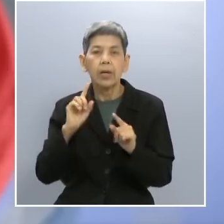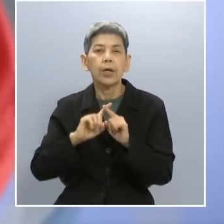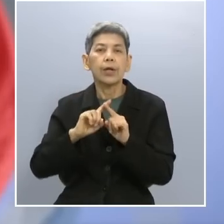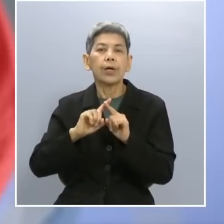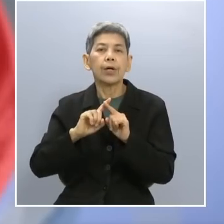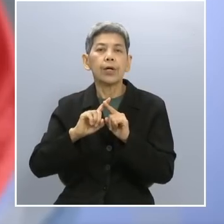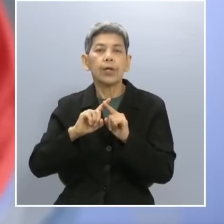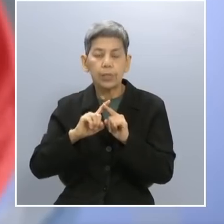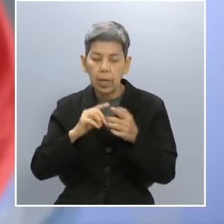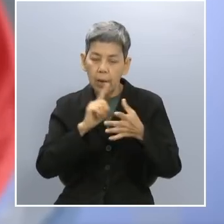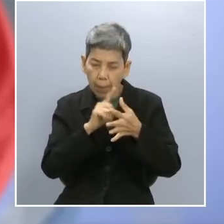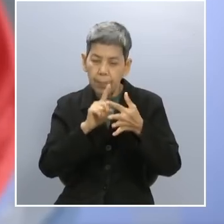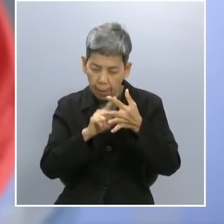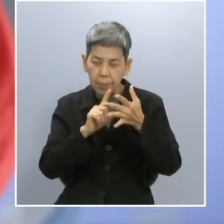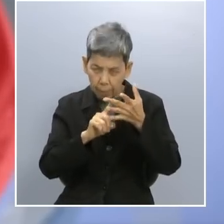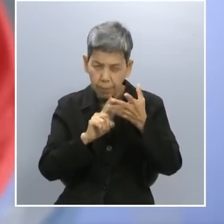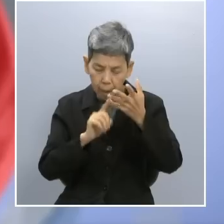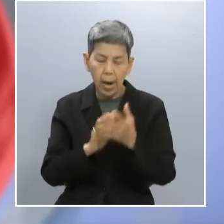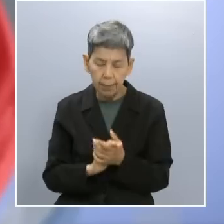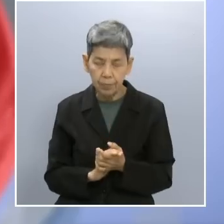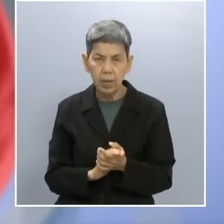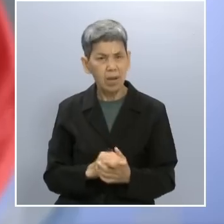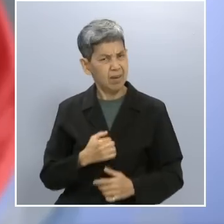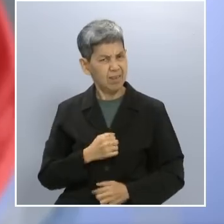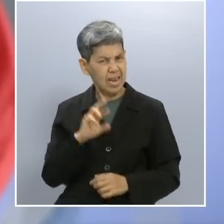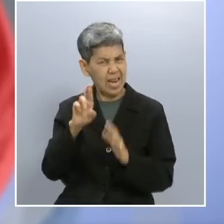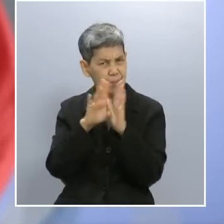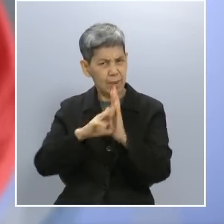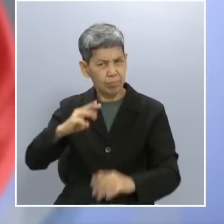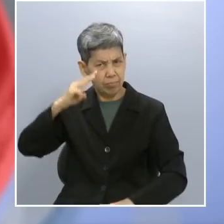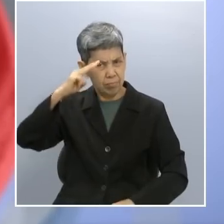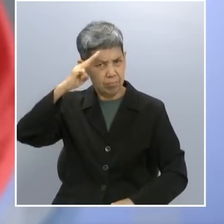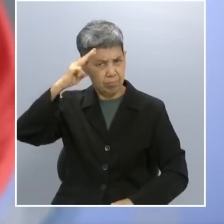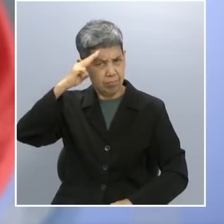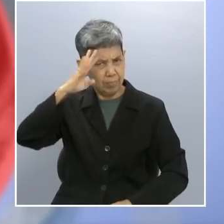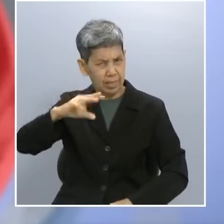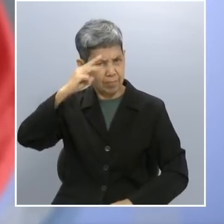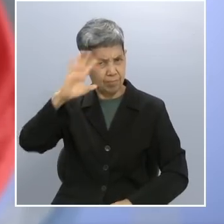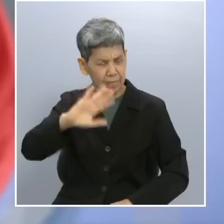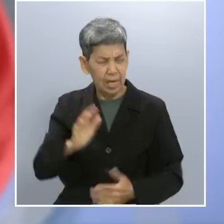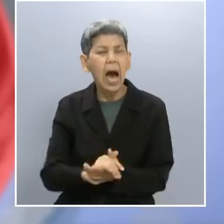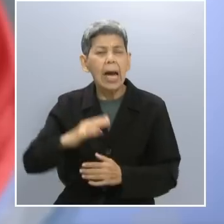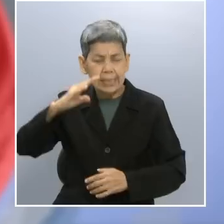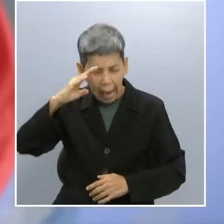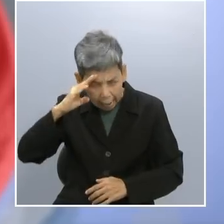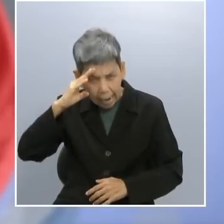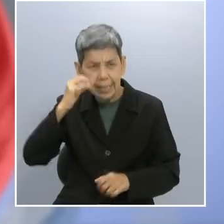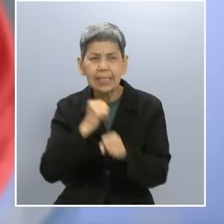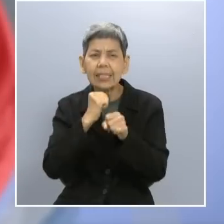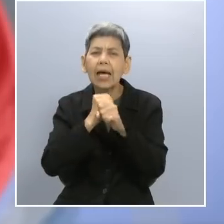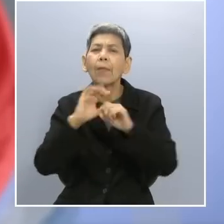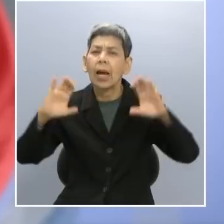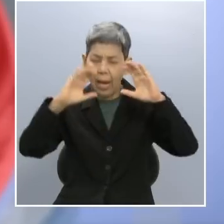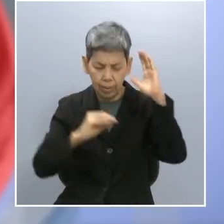ก็เป็นข้อๆมาแบบนี้ไอ้นี่ไม่ใช่ระเบียบของลูกเสือใช่ไหมระเบียบของทหารที่ไปราชการที่